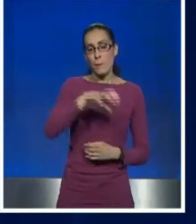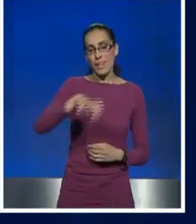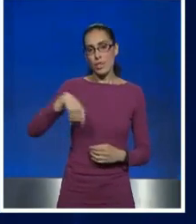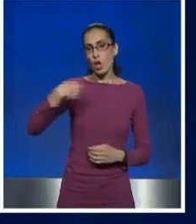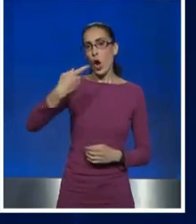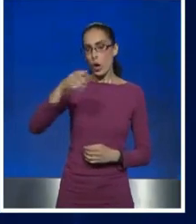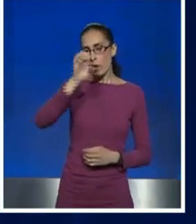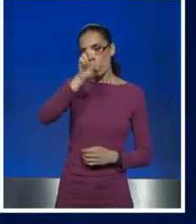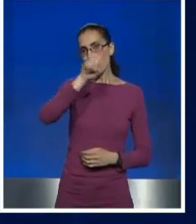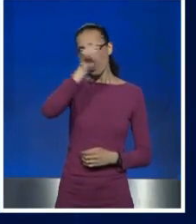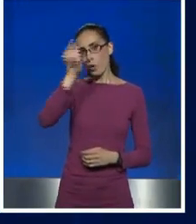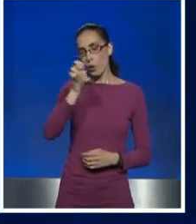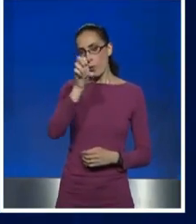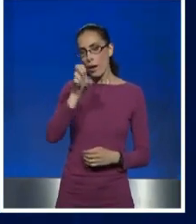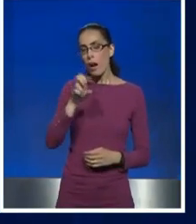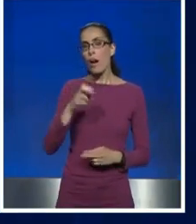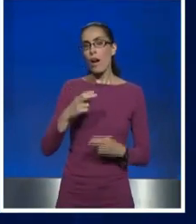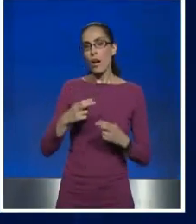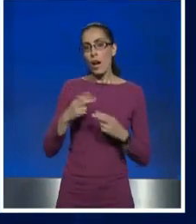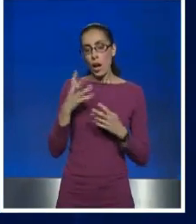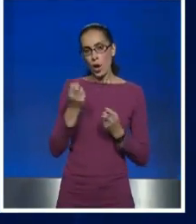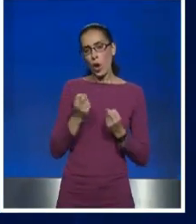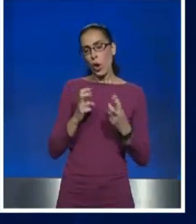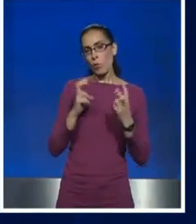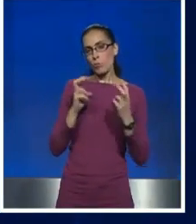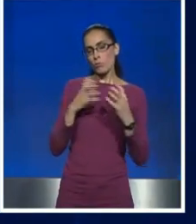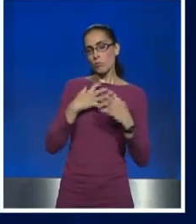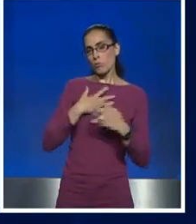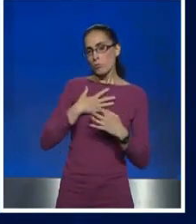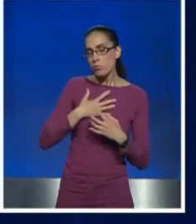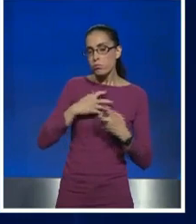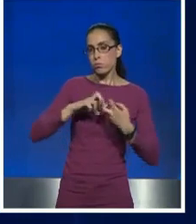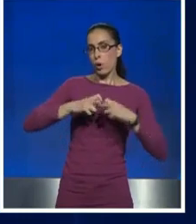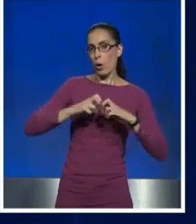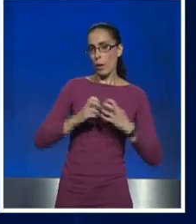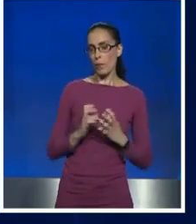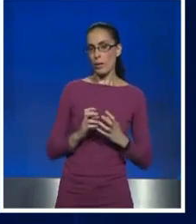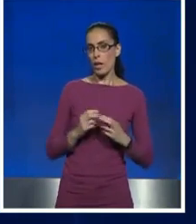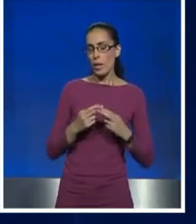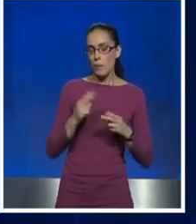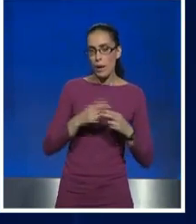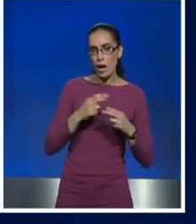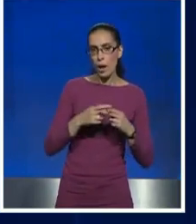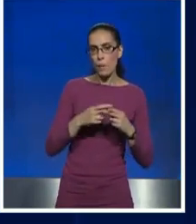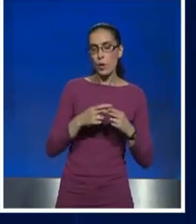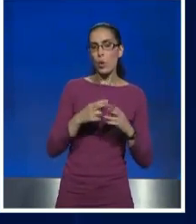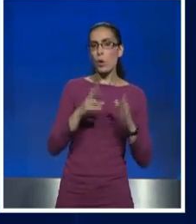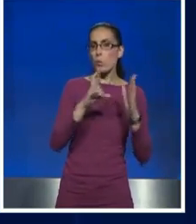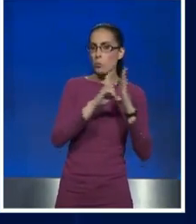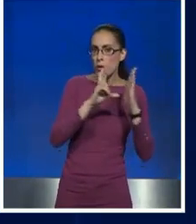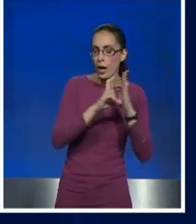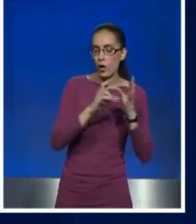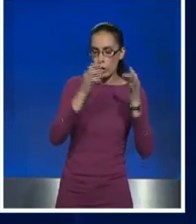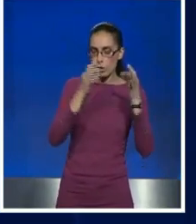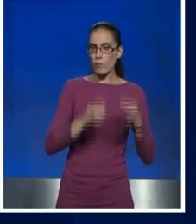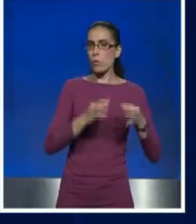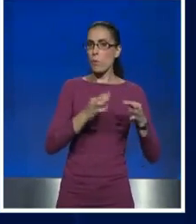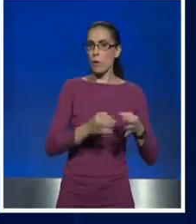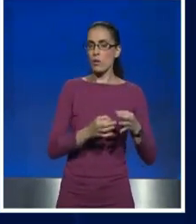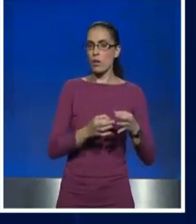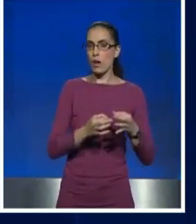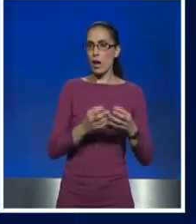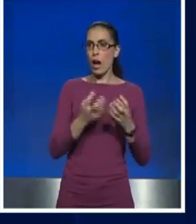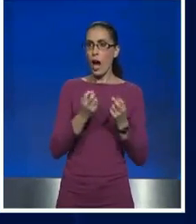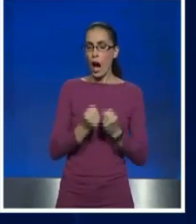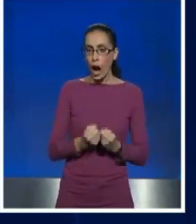problemi isaqsu u jġibu derogi, eċċezzjonijiet fuq ir-regoli. Sweden, Denmark u pajjiżi oħrajn